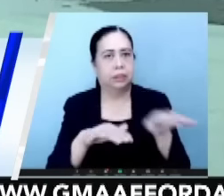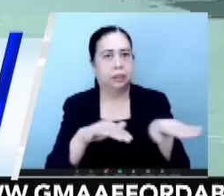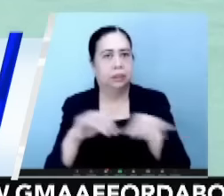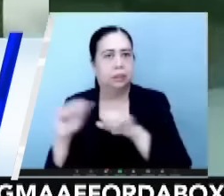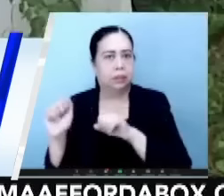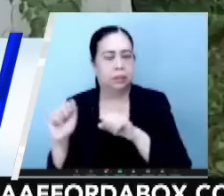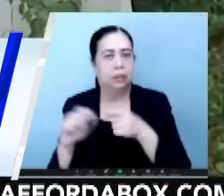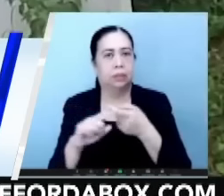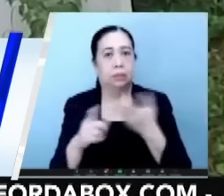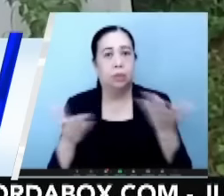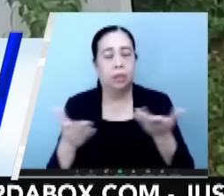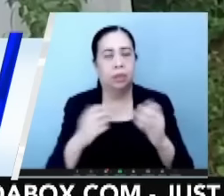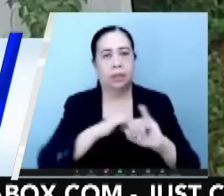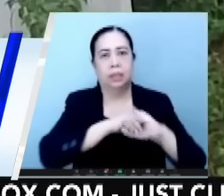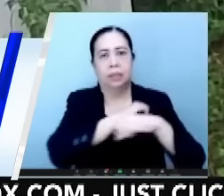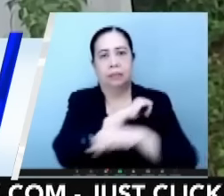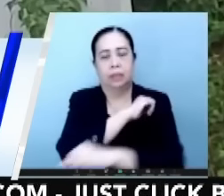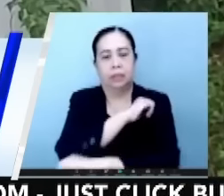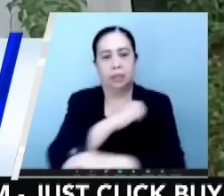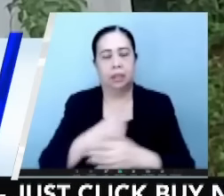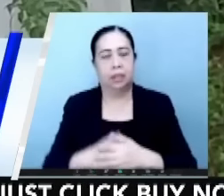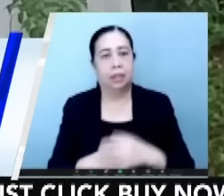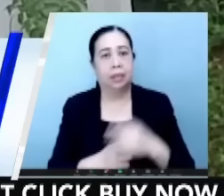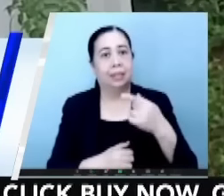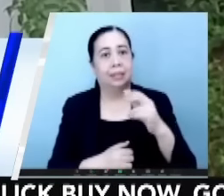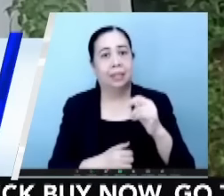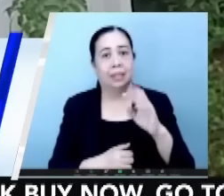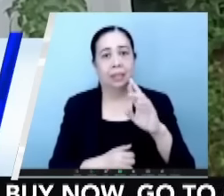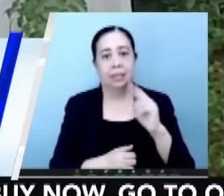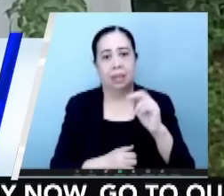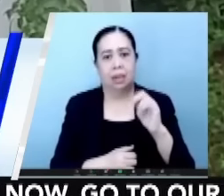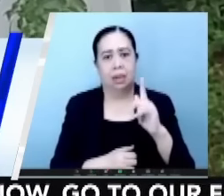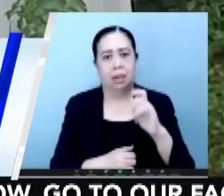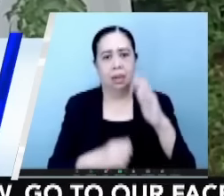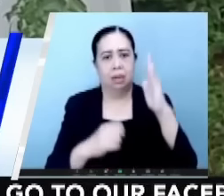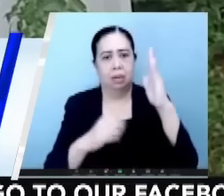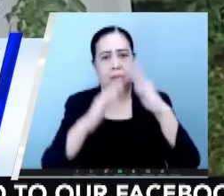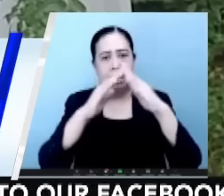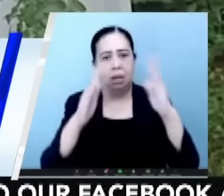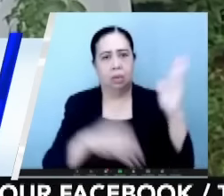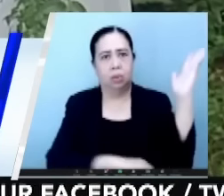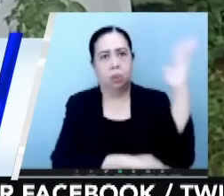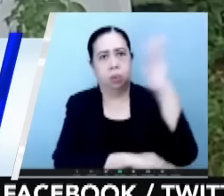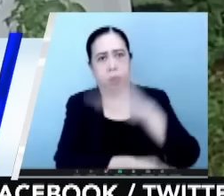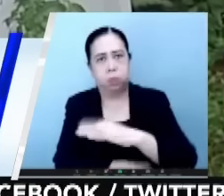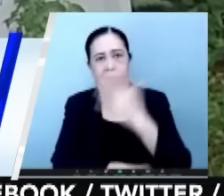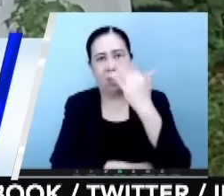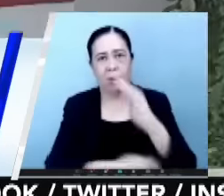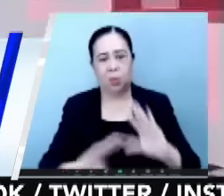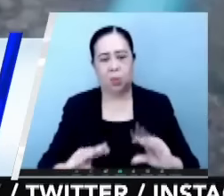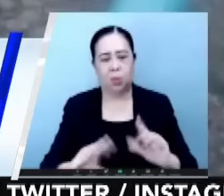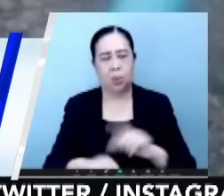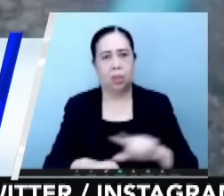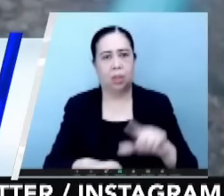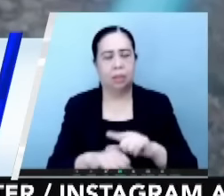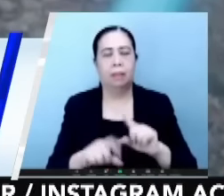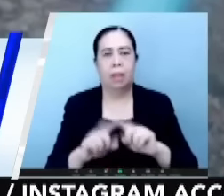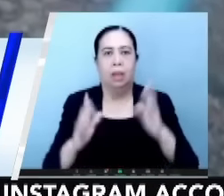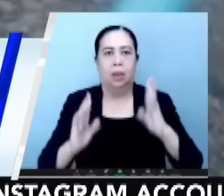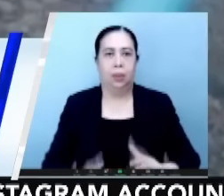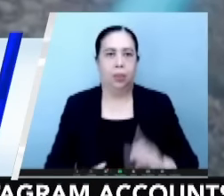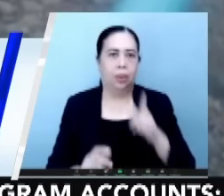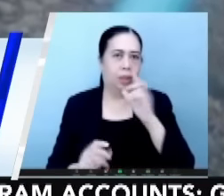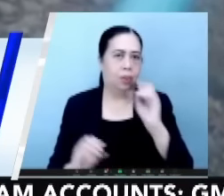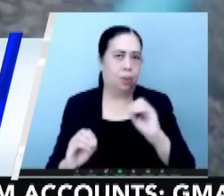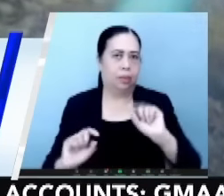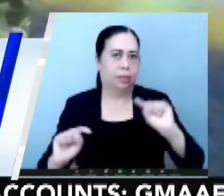Quezon. Sa General Nakar, isang bahay ang nabagsakan ng puno matapos lumambot ang lupa. Wala namang nasaktan. Dalawang bangka ng